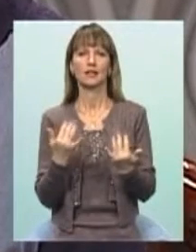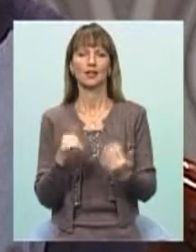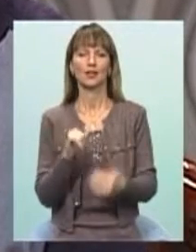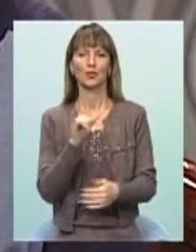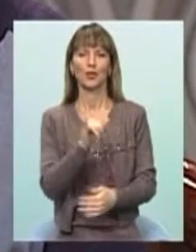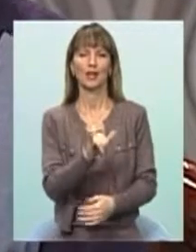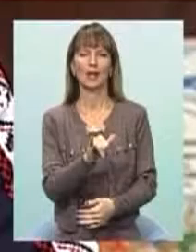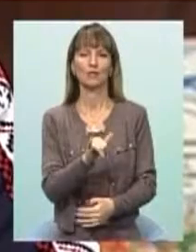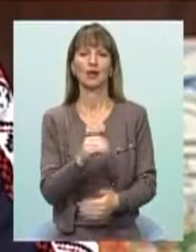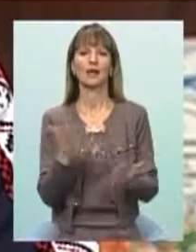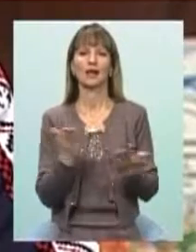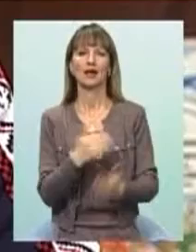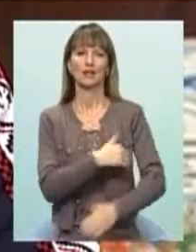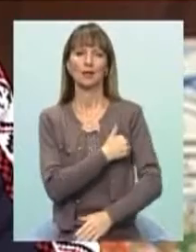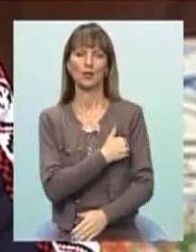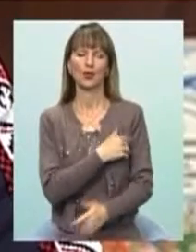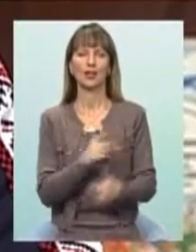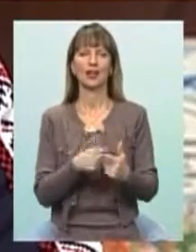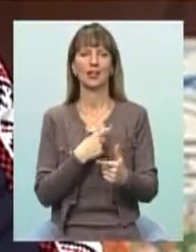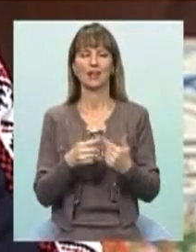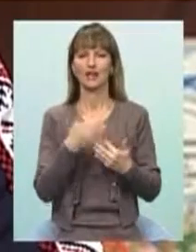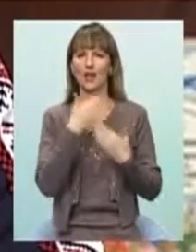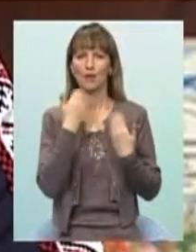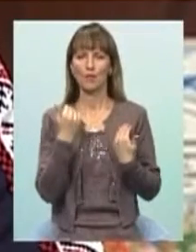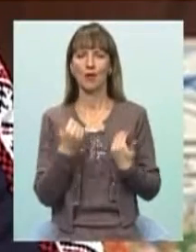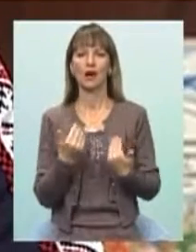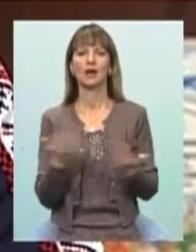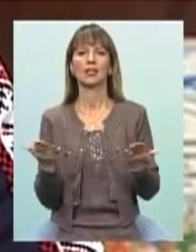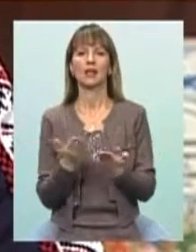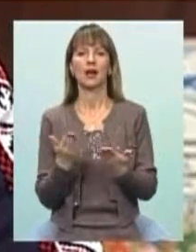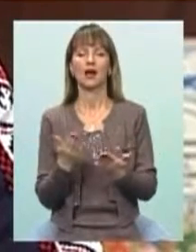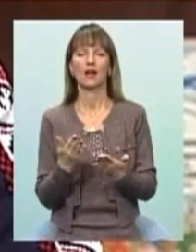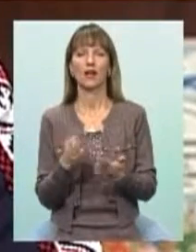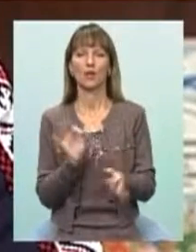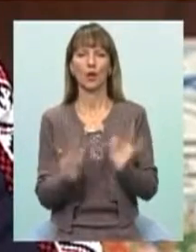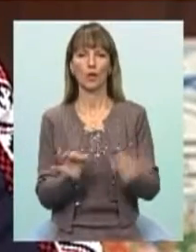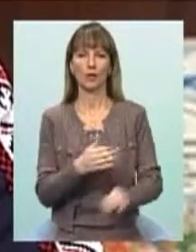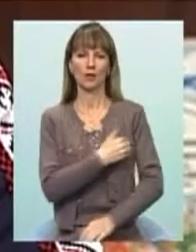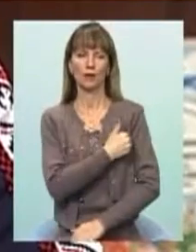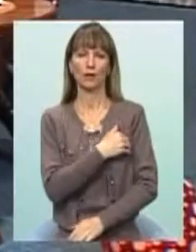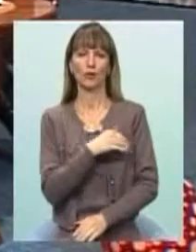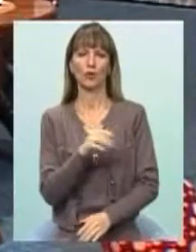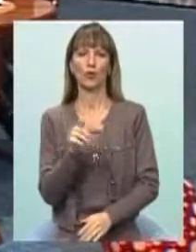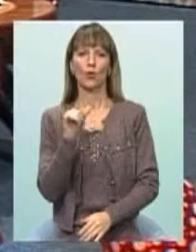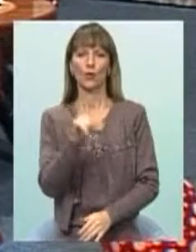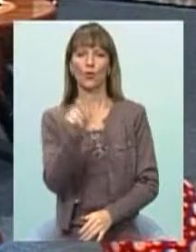тебе є температура або нема. Так, дійсно, яка сама оптимальна температура тіла у людини?